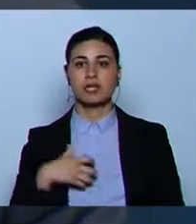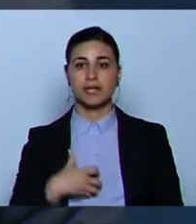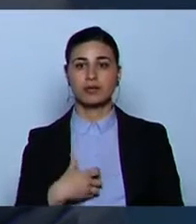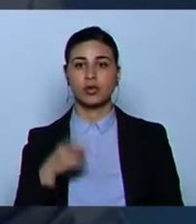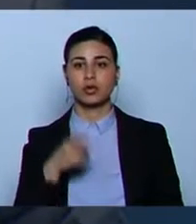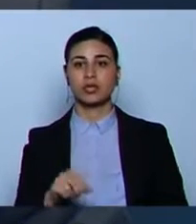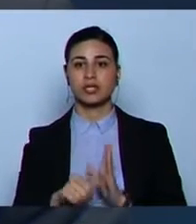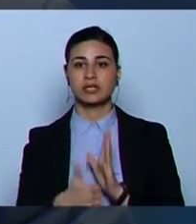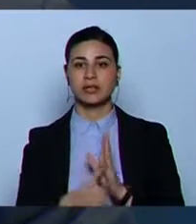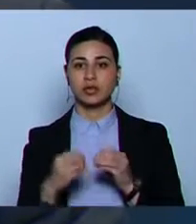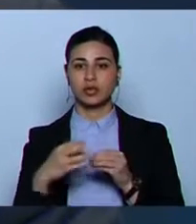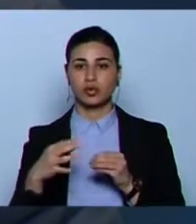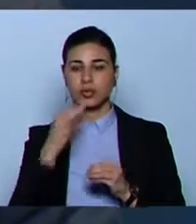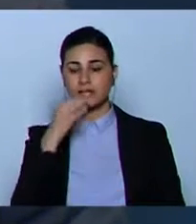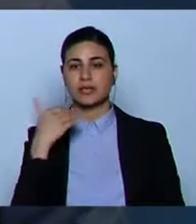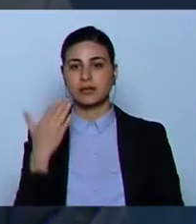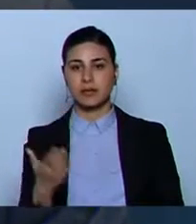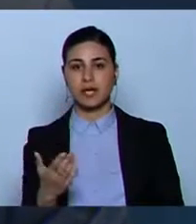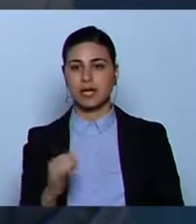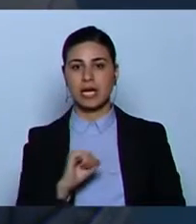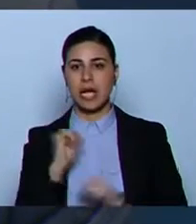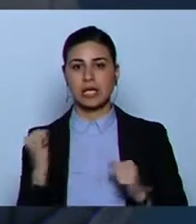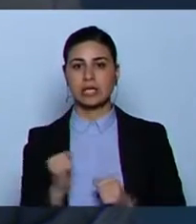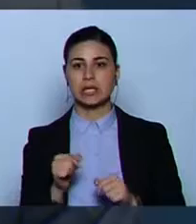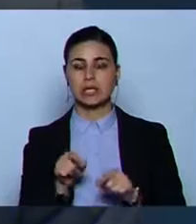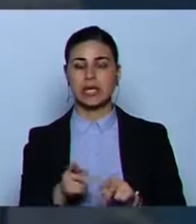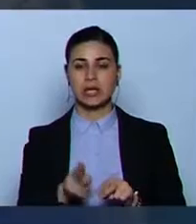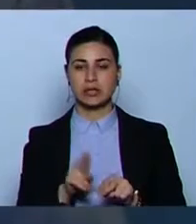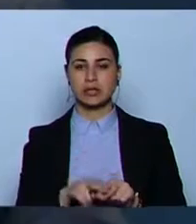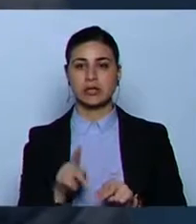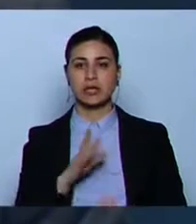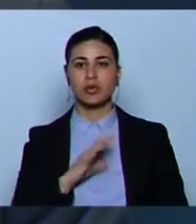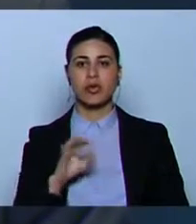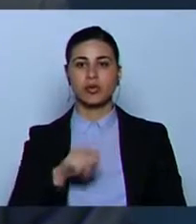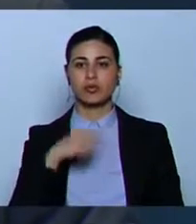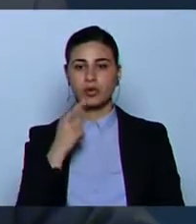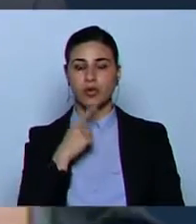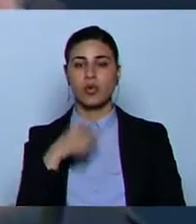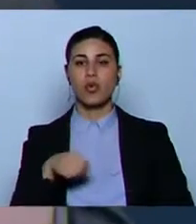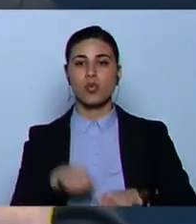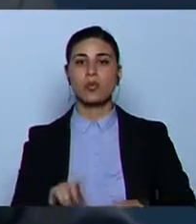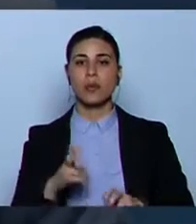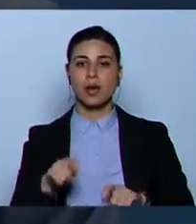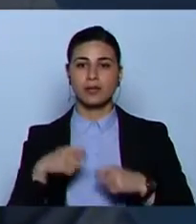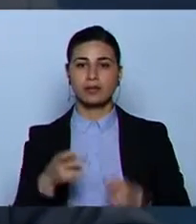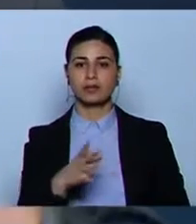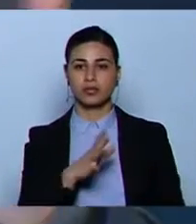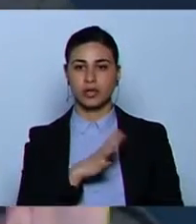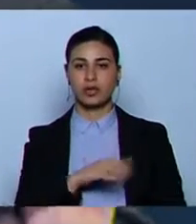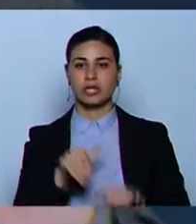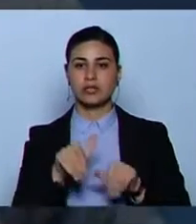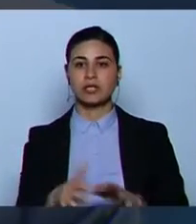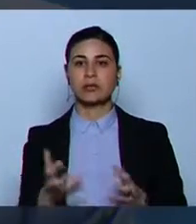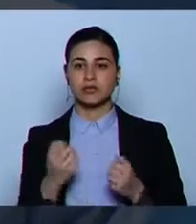სამწუხაროდ 2015 წლის მერე გაიყინა ის რაზეც აქ იყო საუბარი, რომ უფლებამოსილება უნდა გადაეცეს,